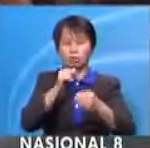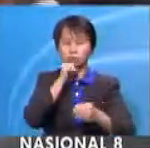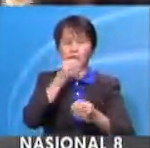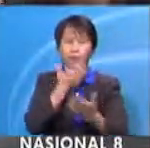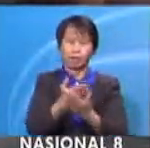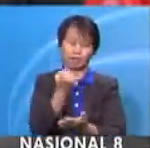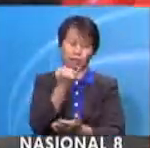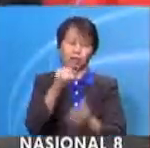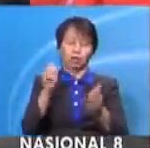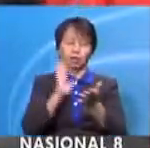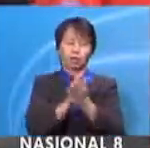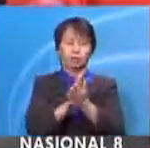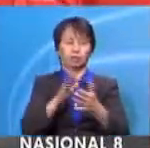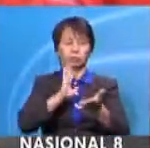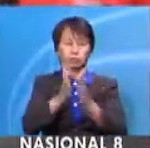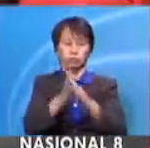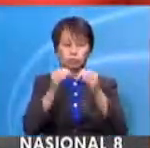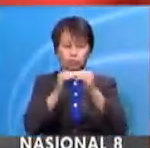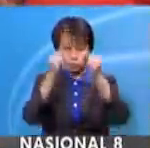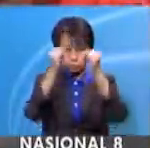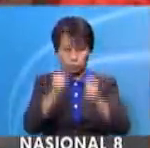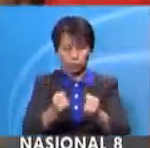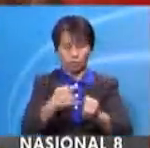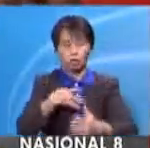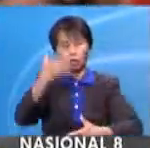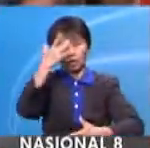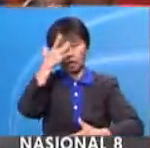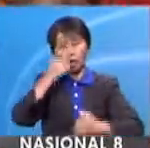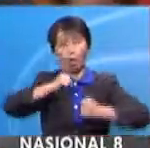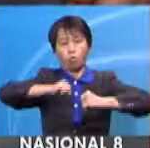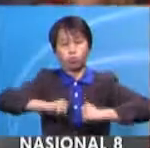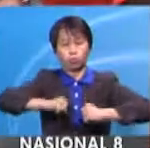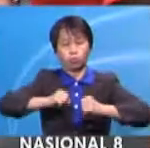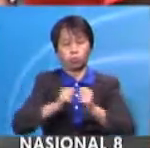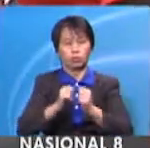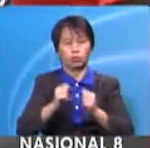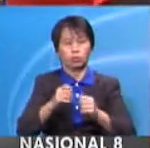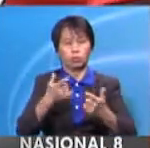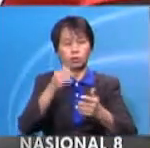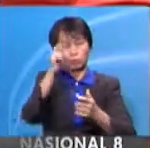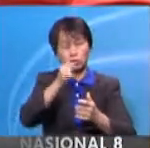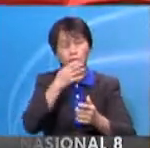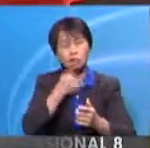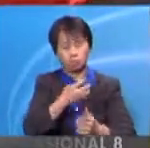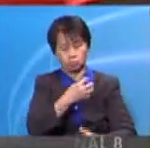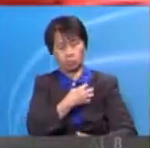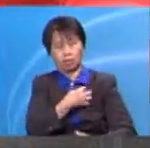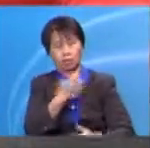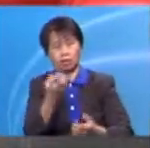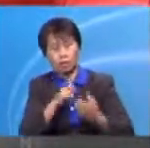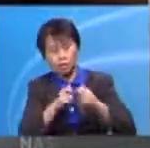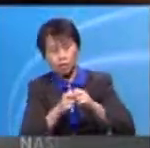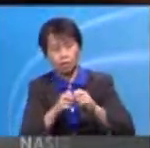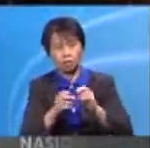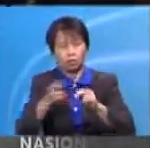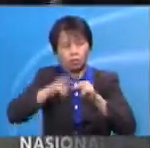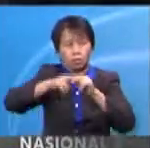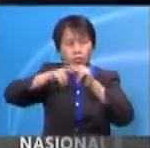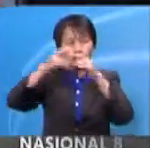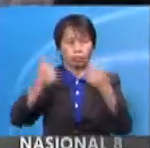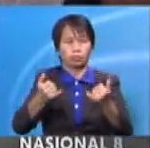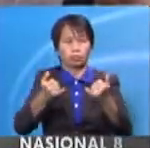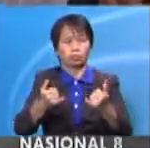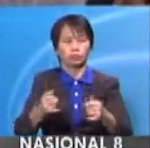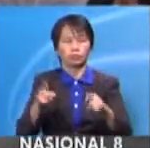kurang sehat sehingga menyebabkan kadar individu yang menghadapi obesity diabetes jantung dan hipertensi semakin meningkat